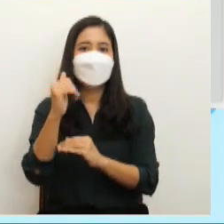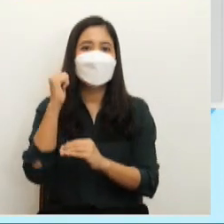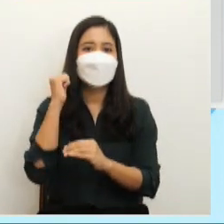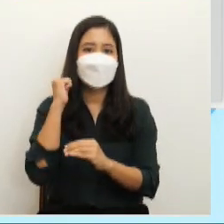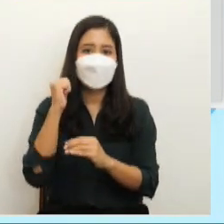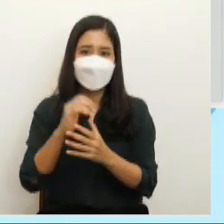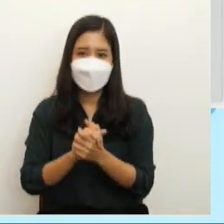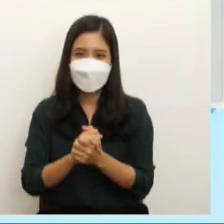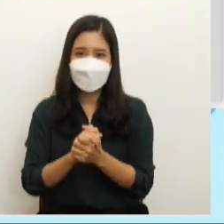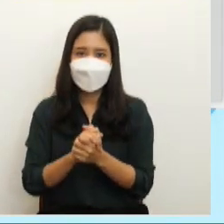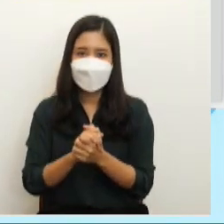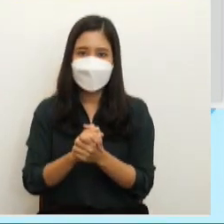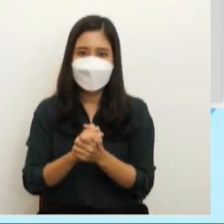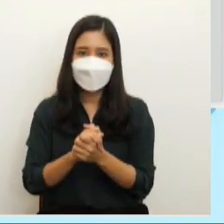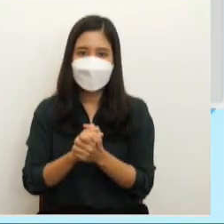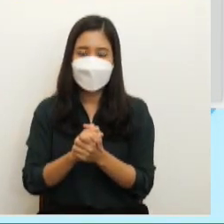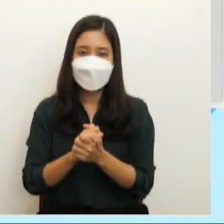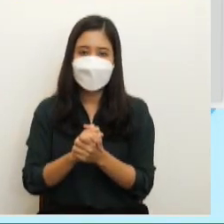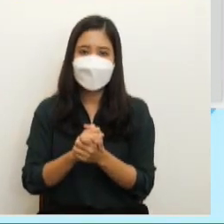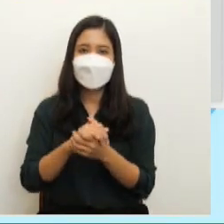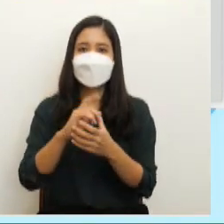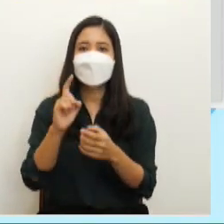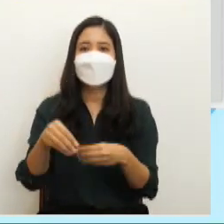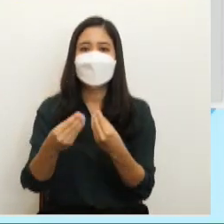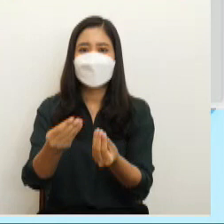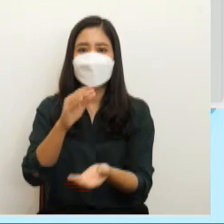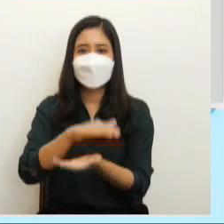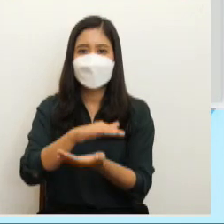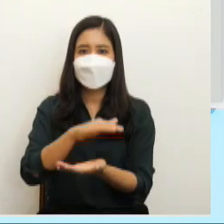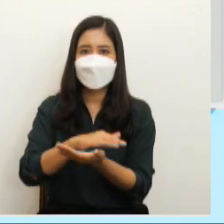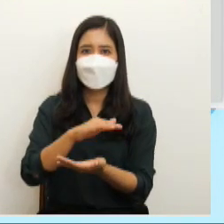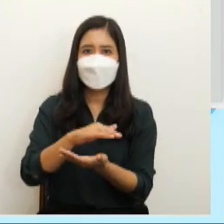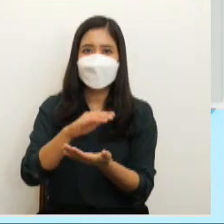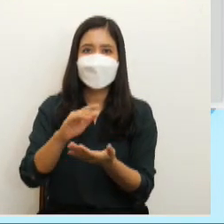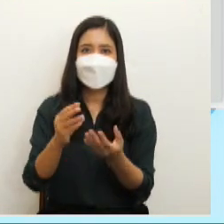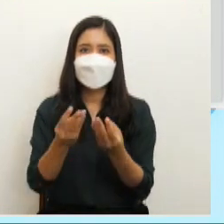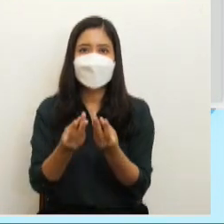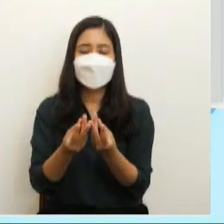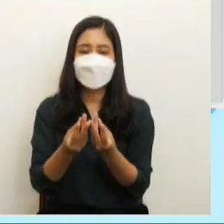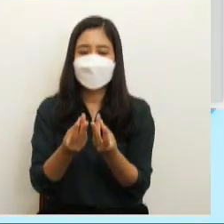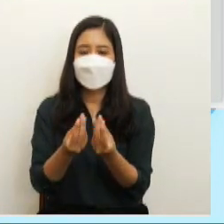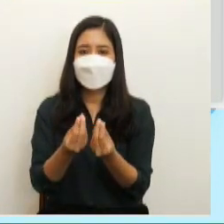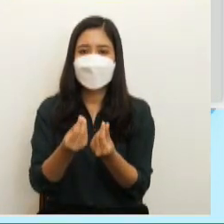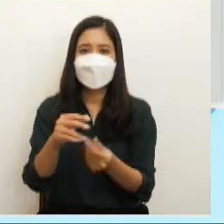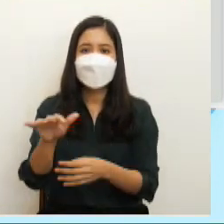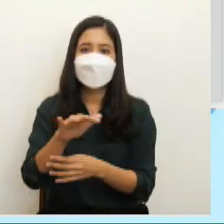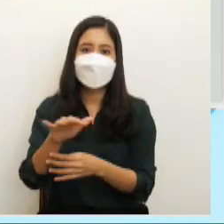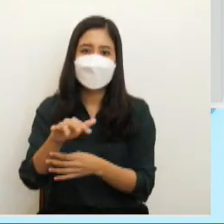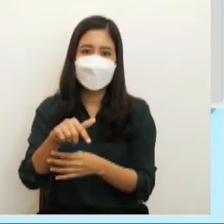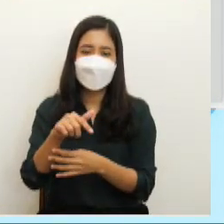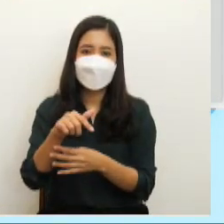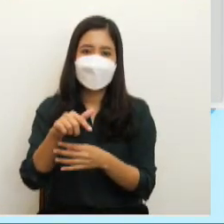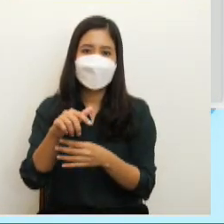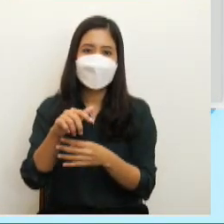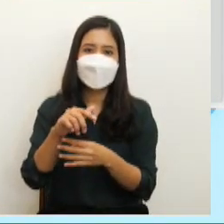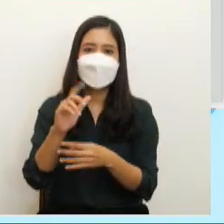1ให้โรงเรียนในพื้นที่อื่นเนี่ยสีอื่นไม่ว่าสีแดงธรรมดาไปจนถึงสี